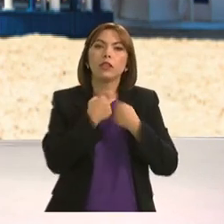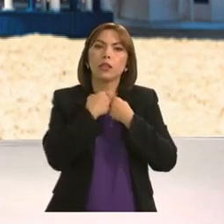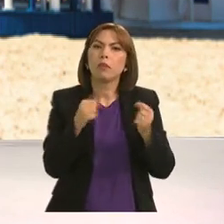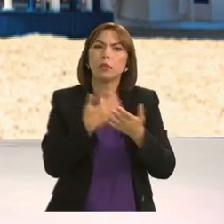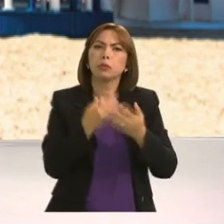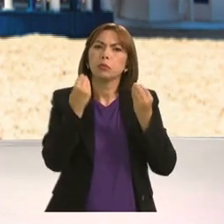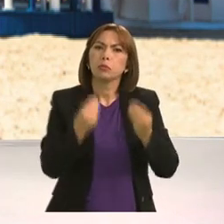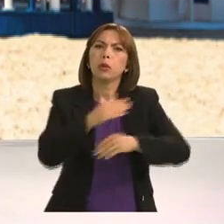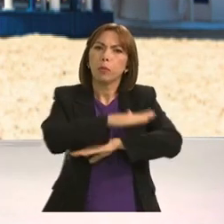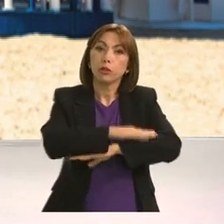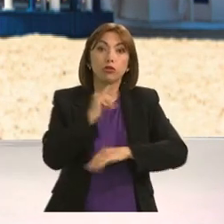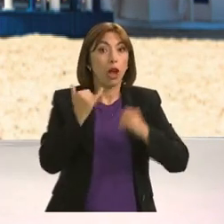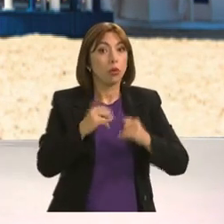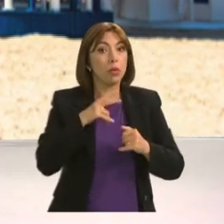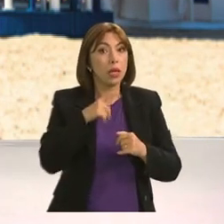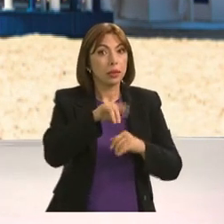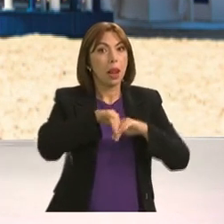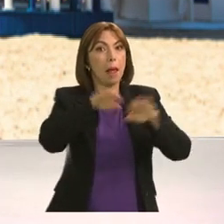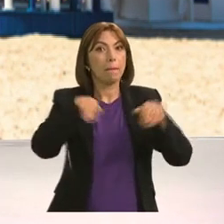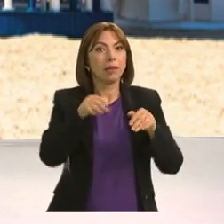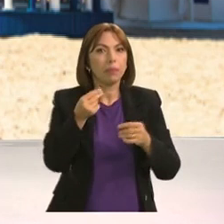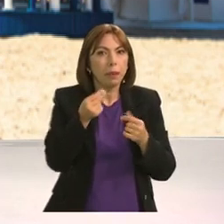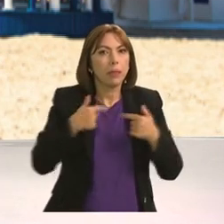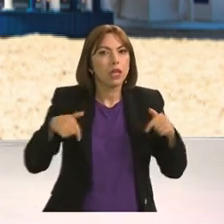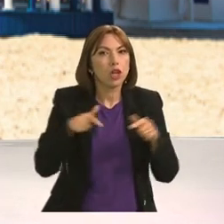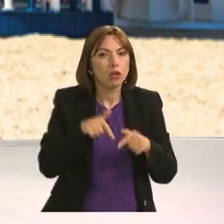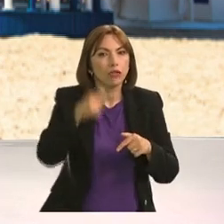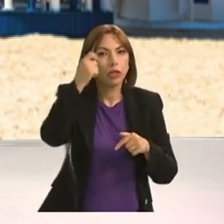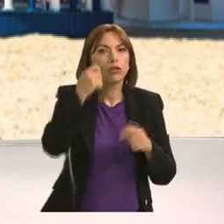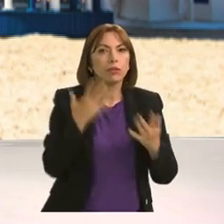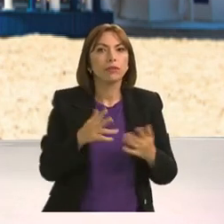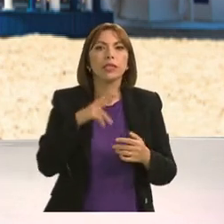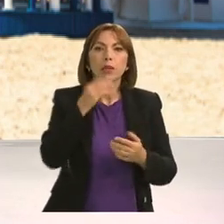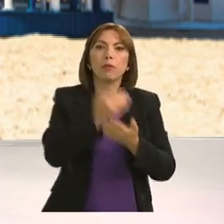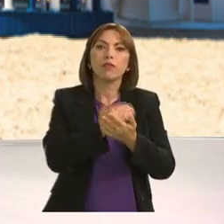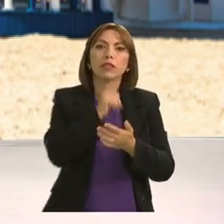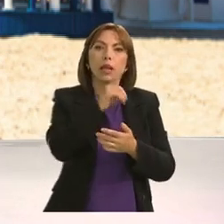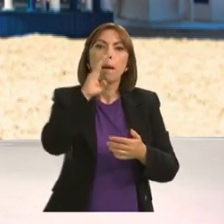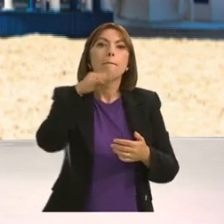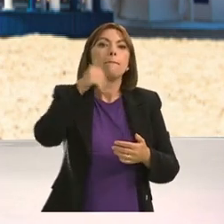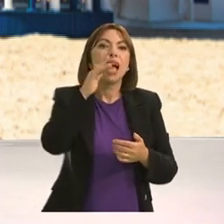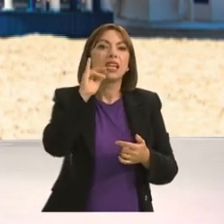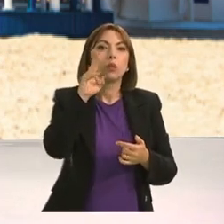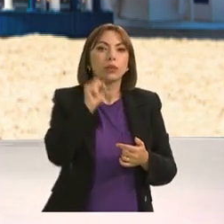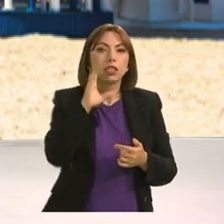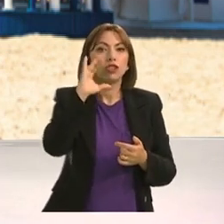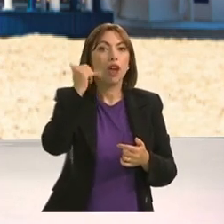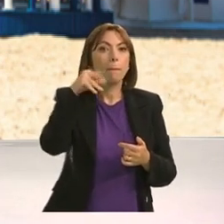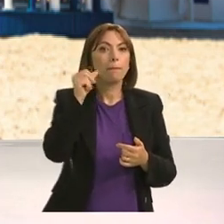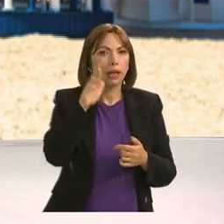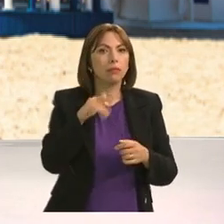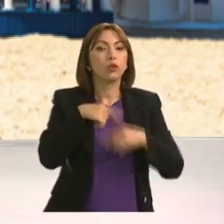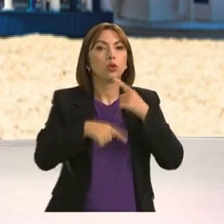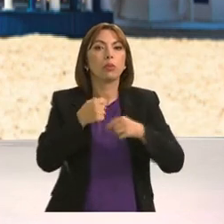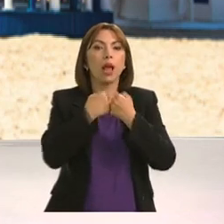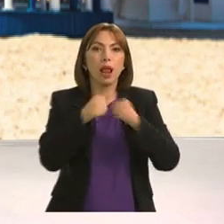eliberat pentru bună purtare și acum se află la mare pe banii noștri ai cetățenilor. Este povestea lui Marius Ciampar, care după eliberare s-a angajat